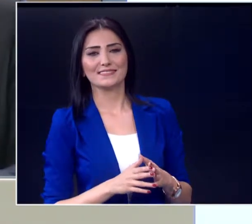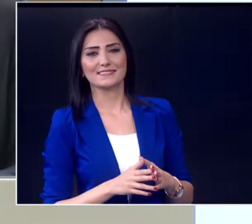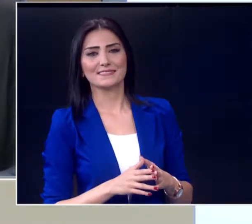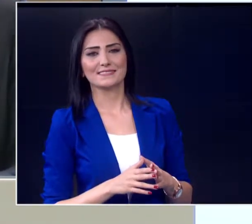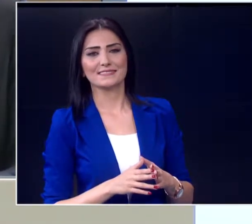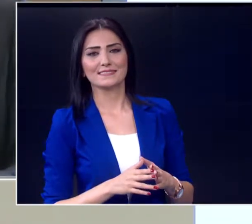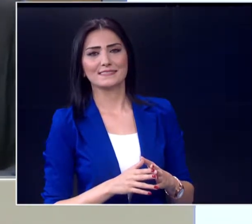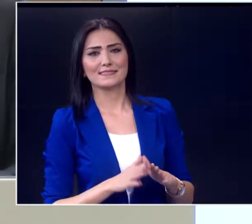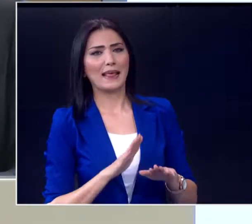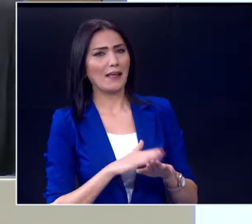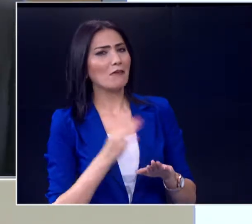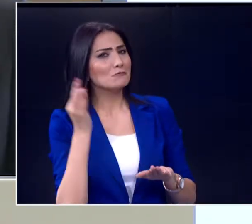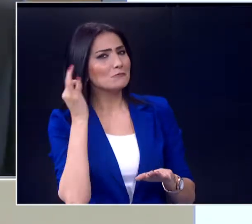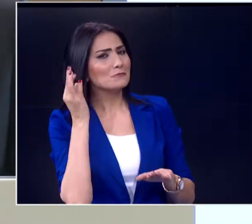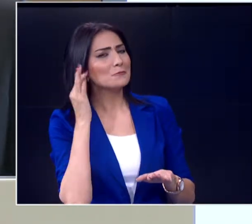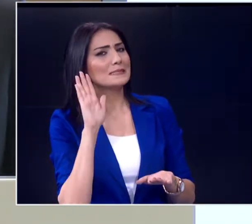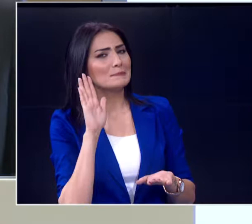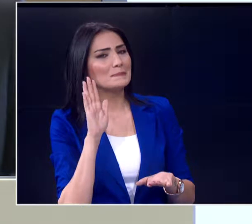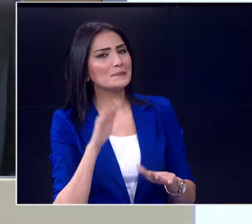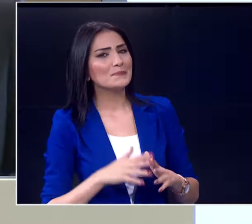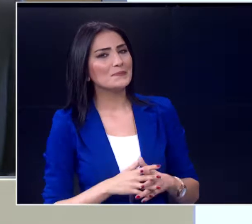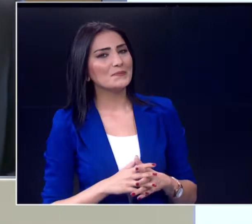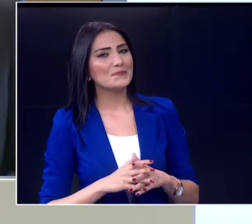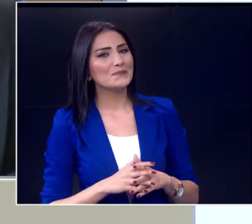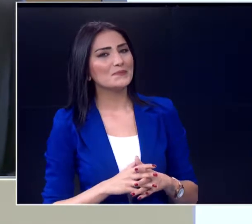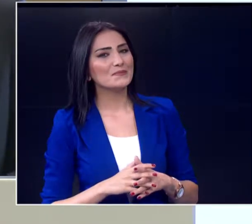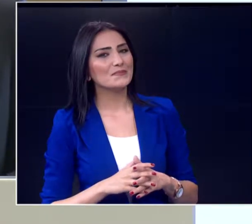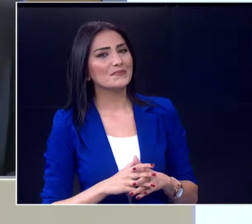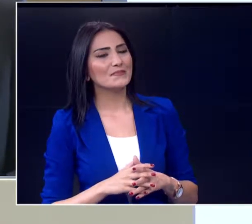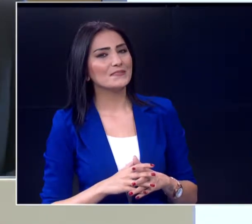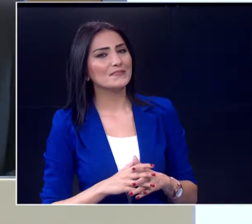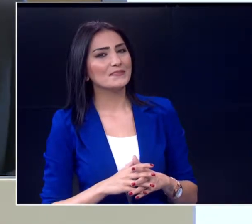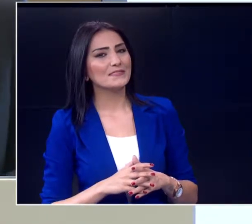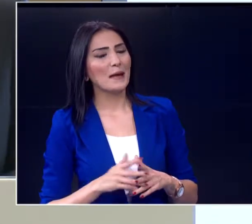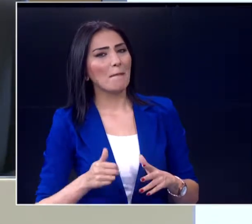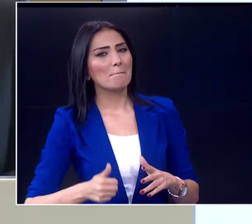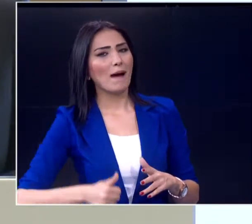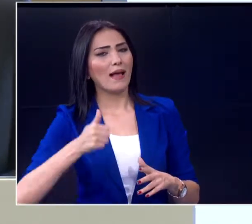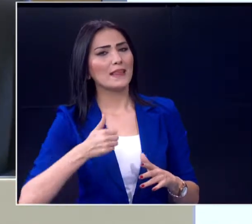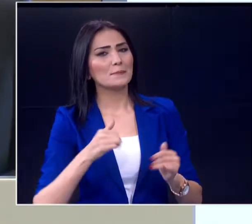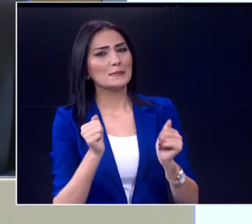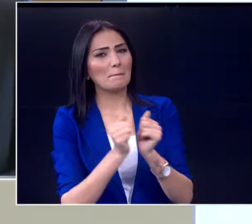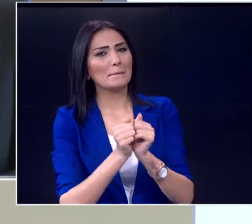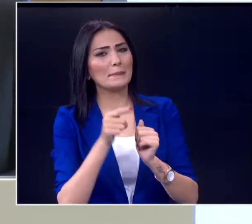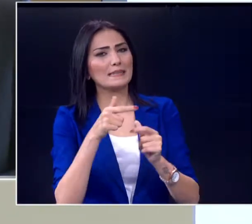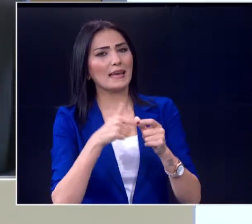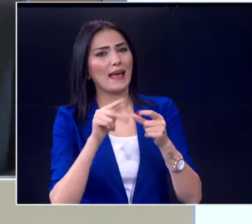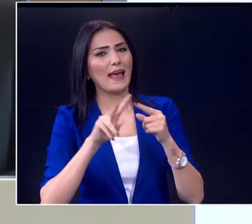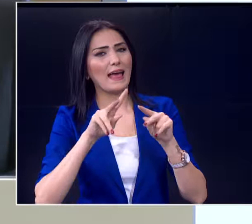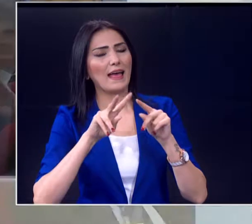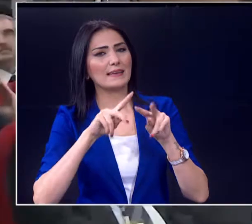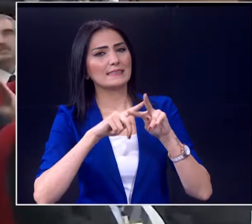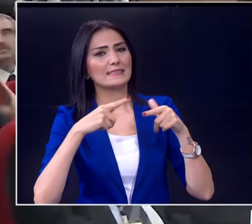Sen yavaş duydum, duymadım. Ne getirdik? Bakanlarımızla birlikte esnaflıktan